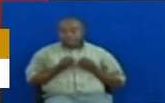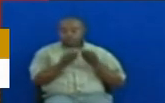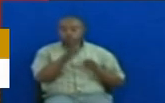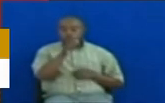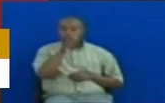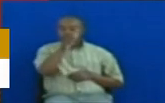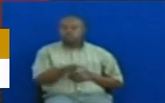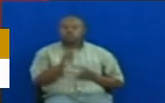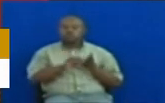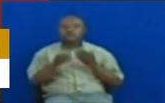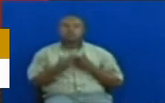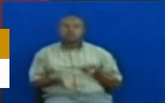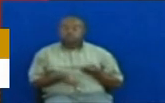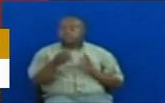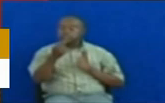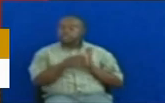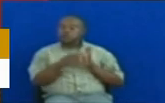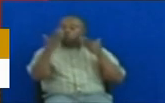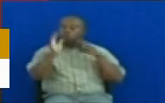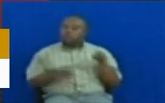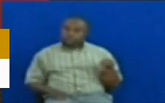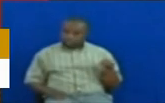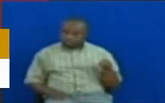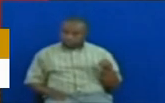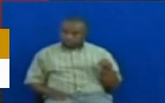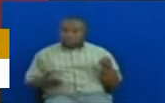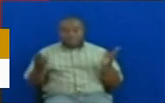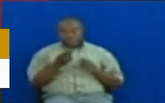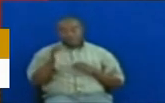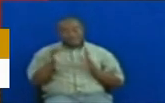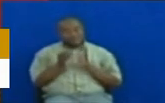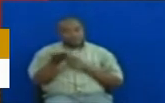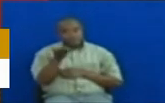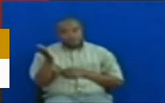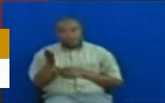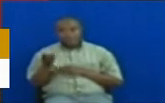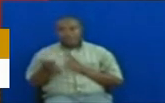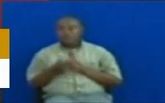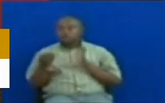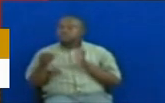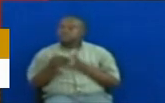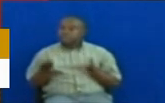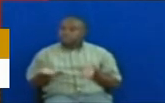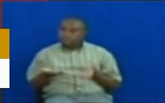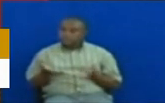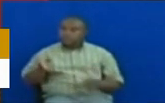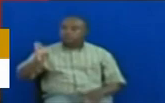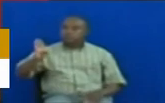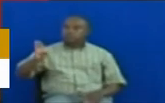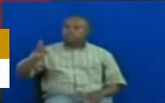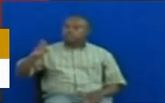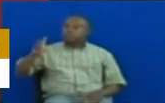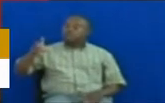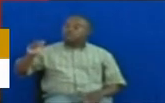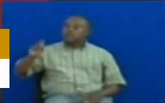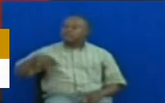itasema, kanuni zitasema. Kwa hiyo ni sawa na sheria zingine tulizonazo. Tuna sheria ya Blera, mwenye mamlaka ya kusajili